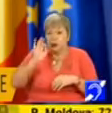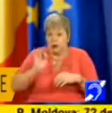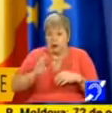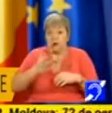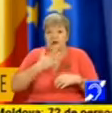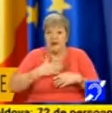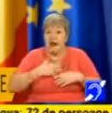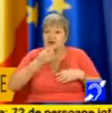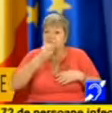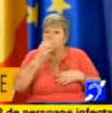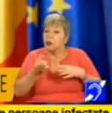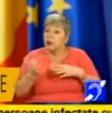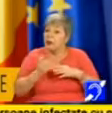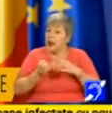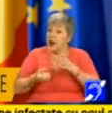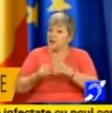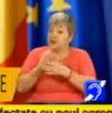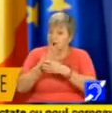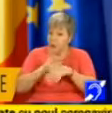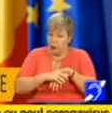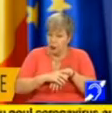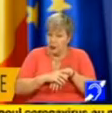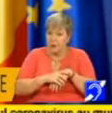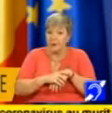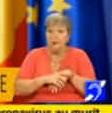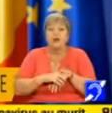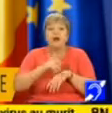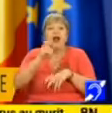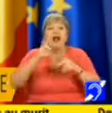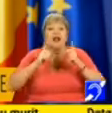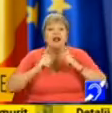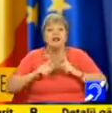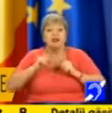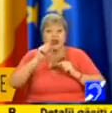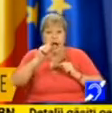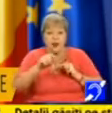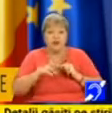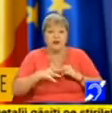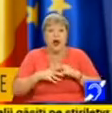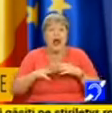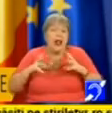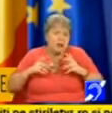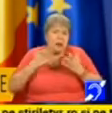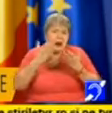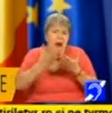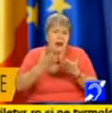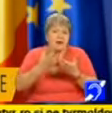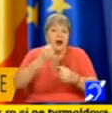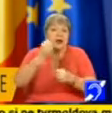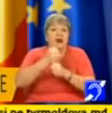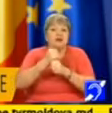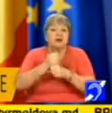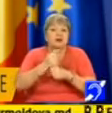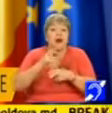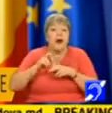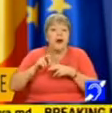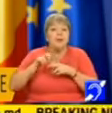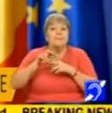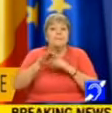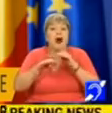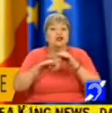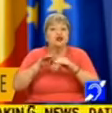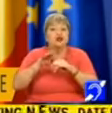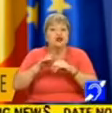la început că această relaxare va fi făcută în pași, nu va exista